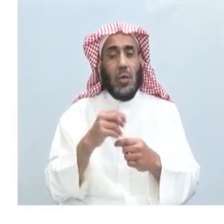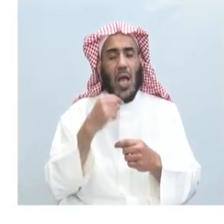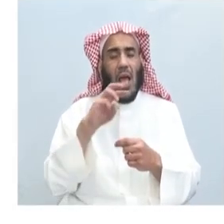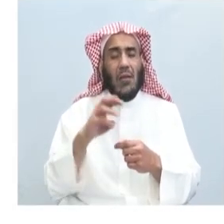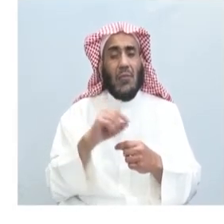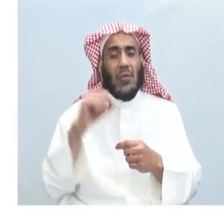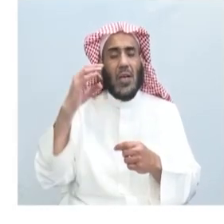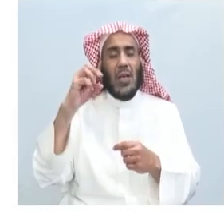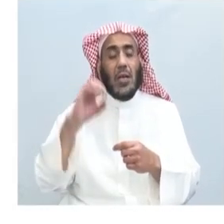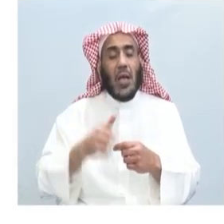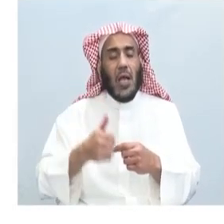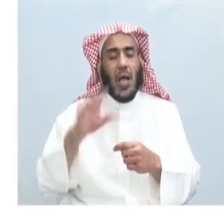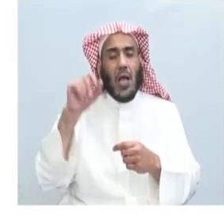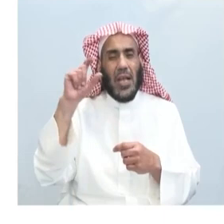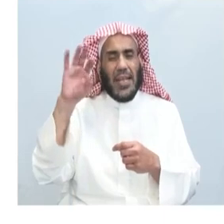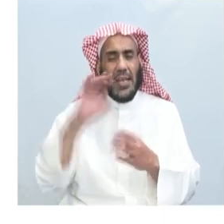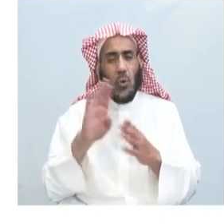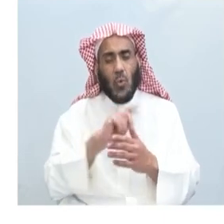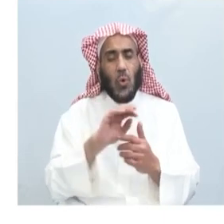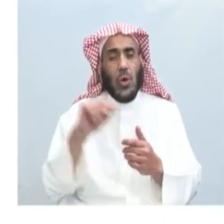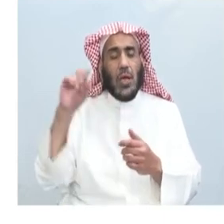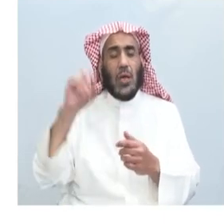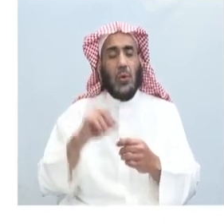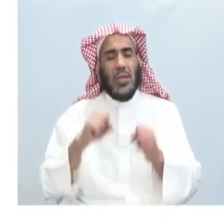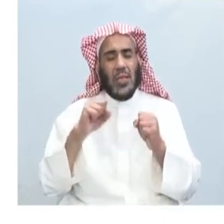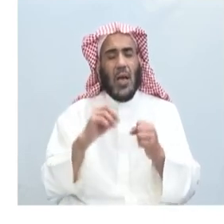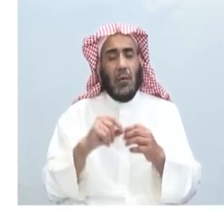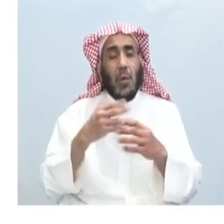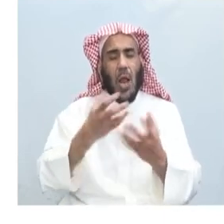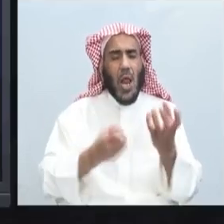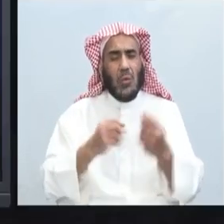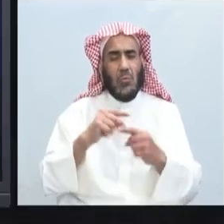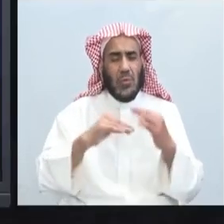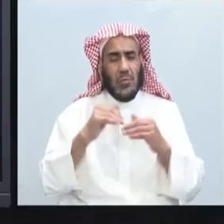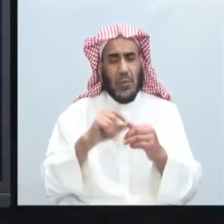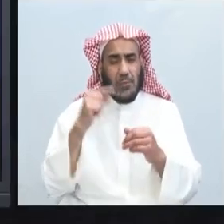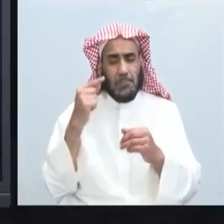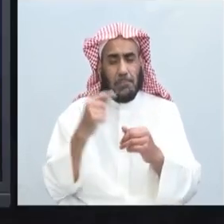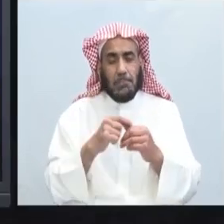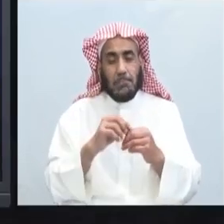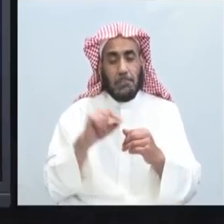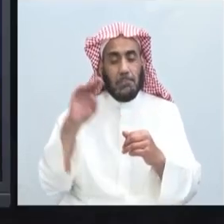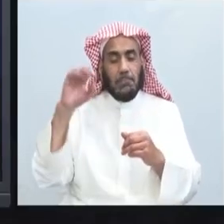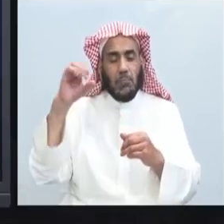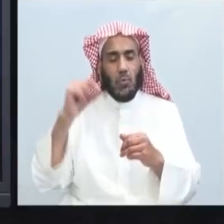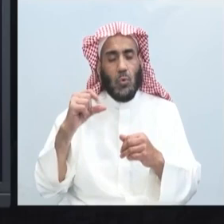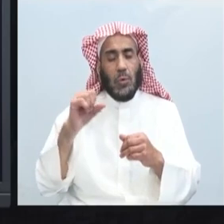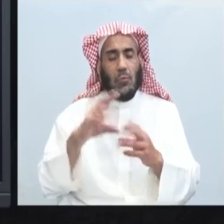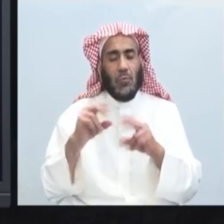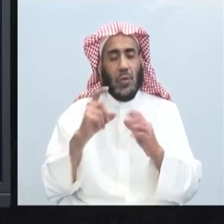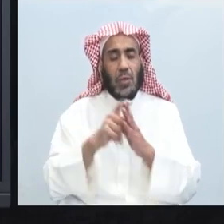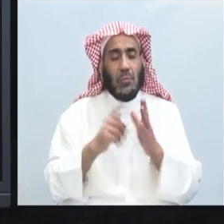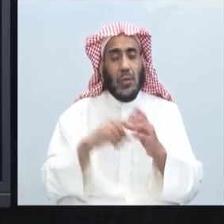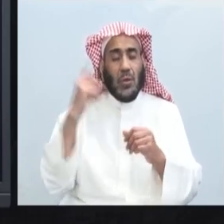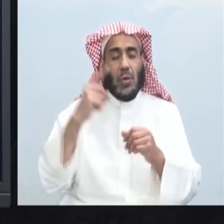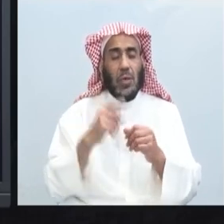كالوري او 1 كيلو كالوري الطاقه الحراريه تقاس بوحده الجول و وفقا للنظام